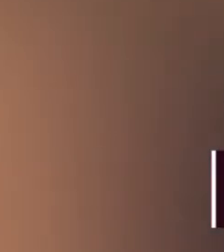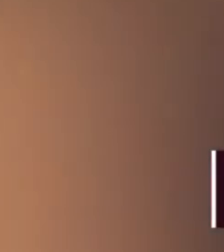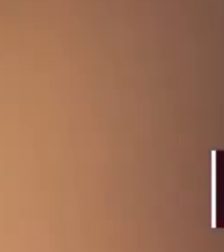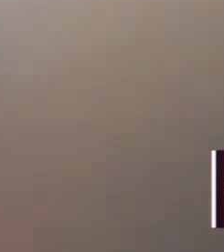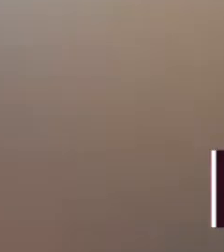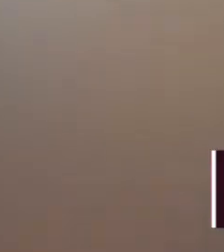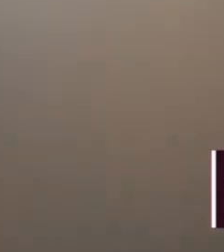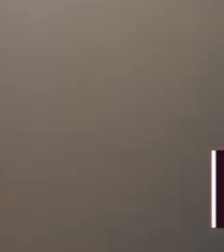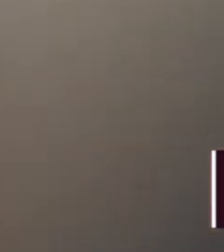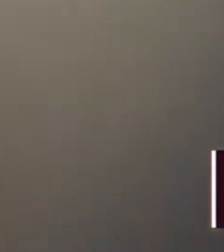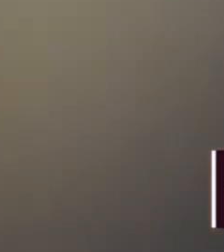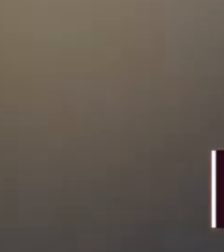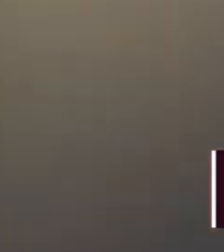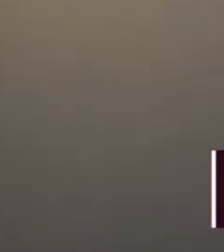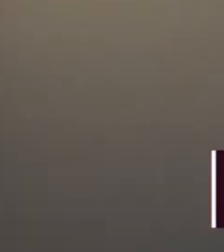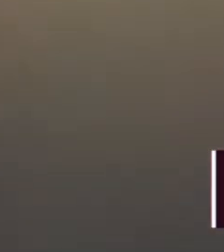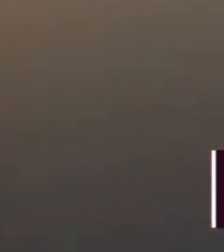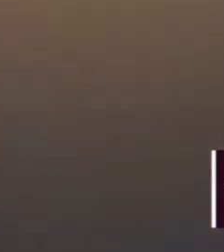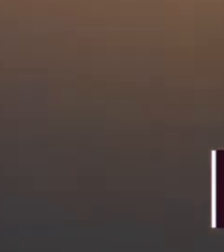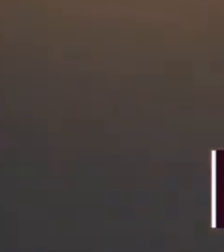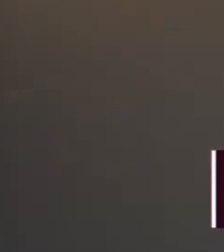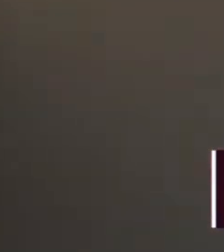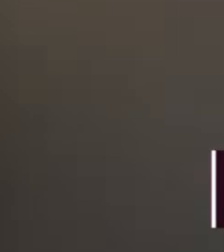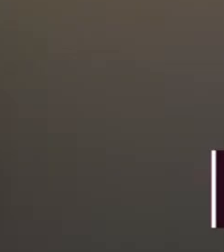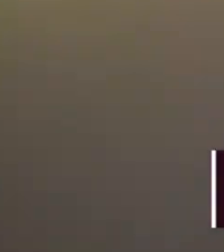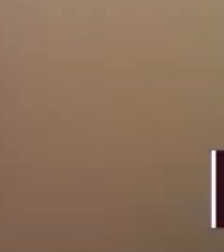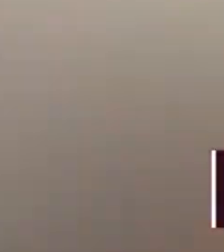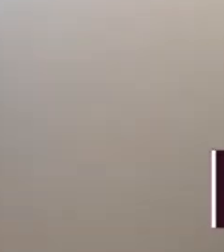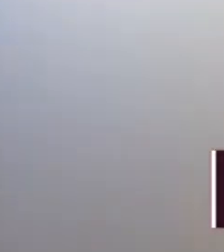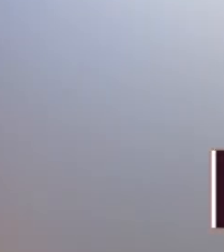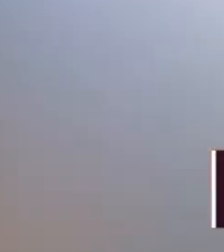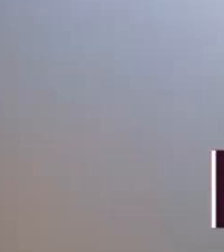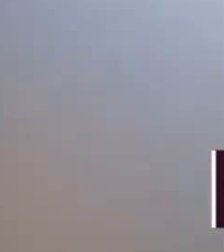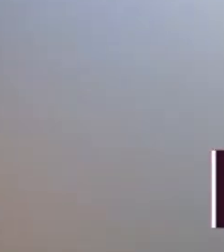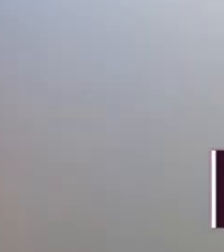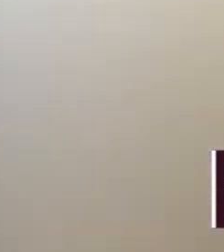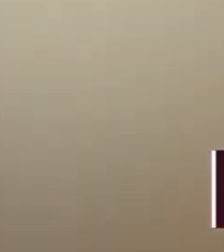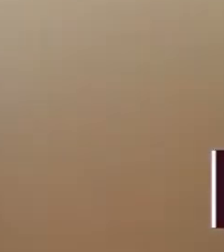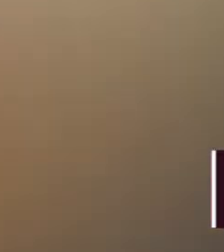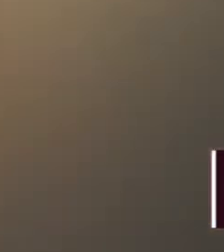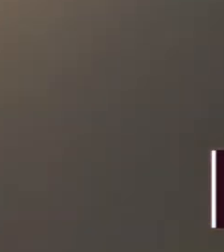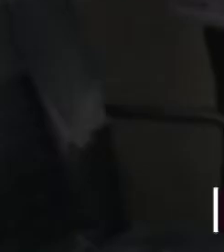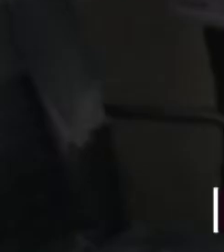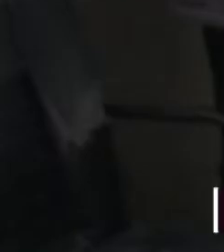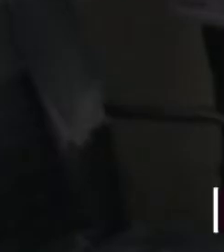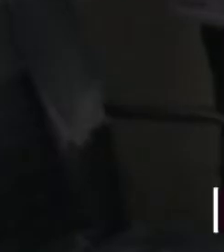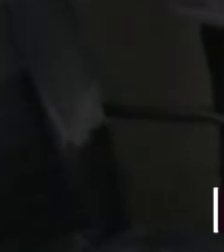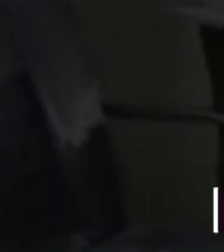были случайные прохожие. Их возили из одного места в другое и избивали. В результате один человек скончался. Преступники